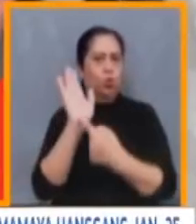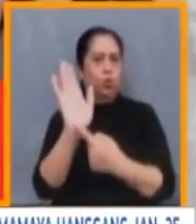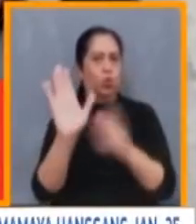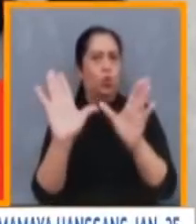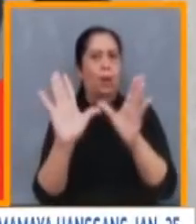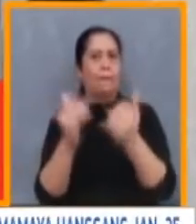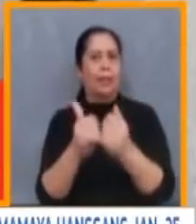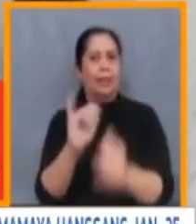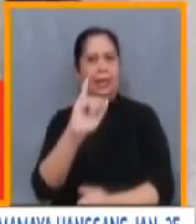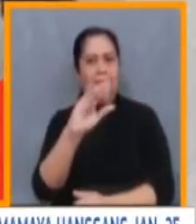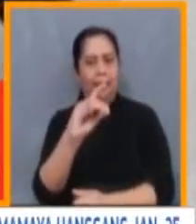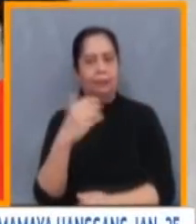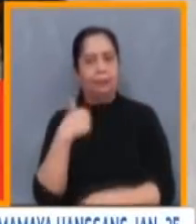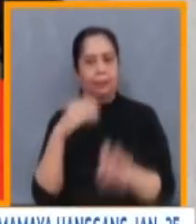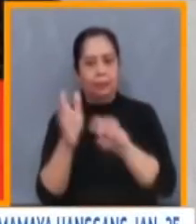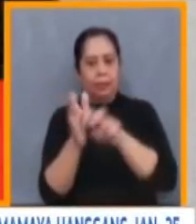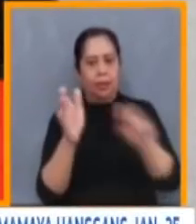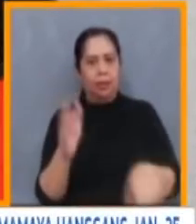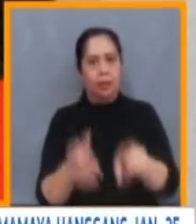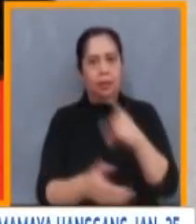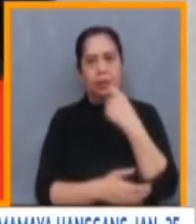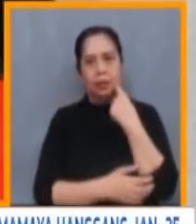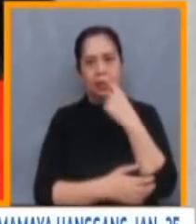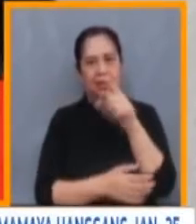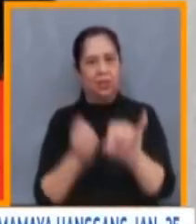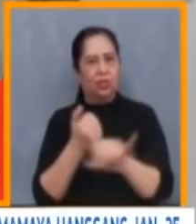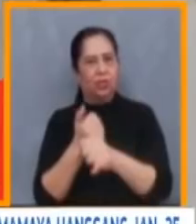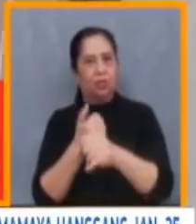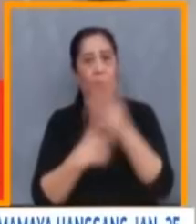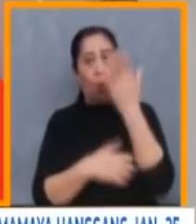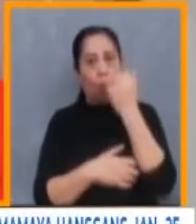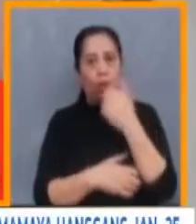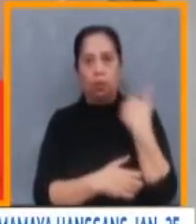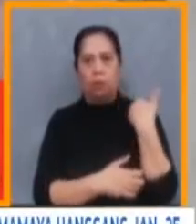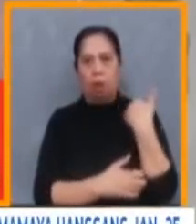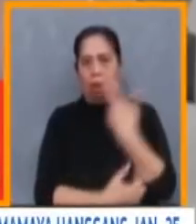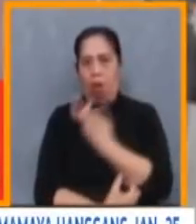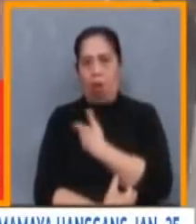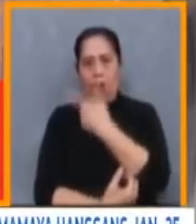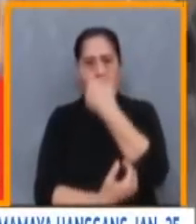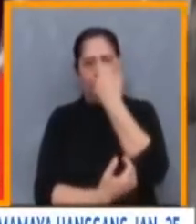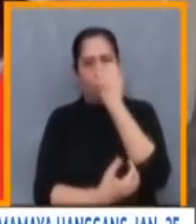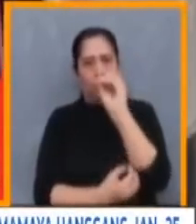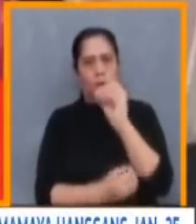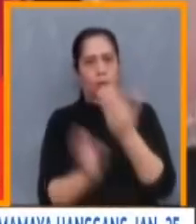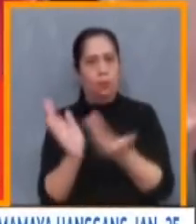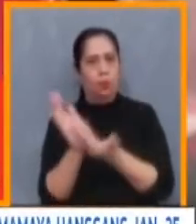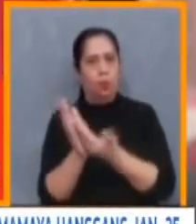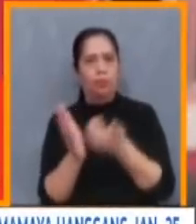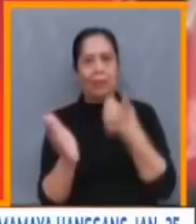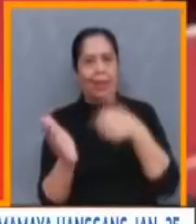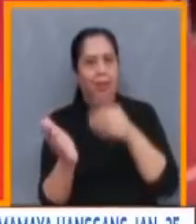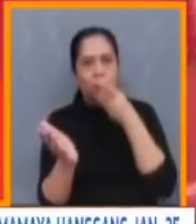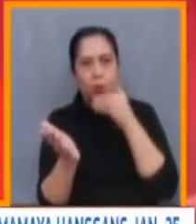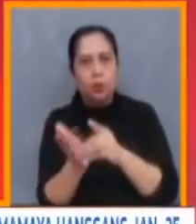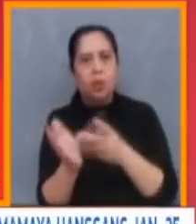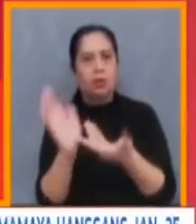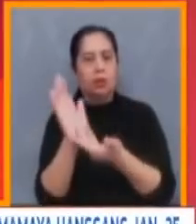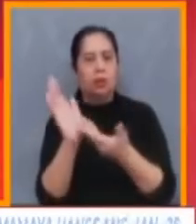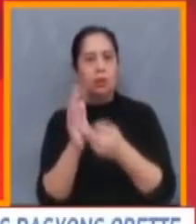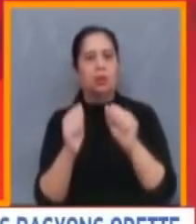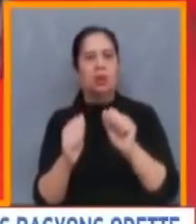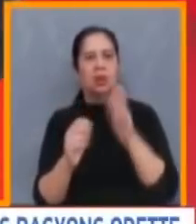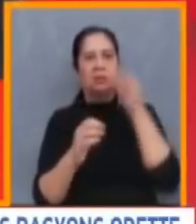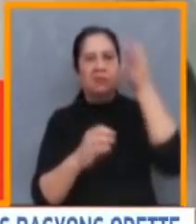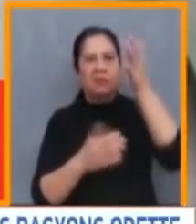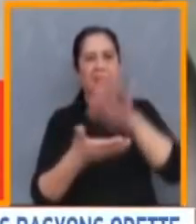pinababa namang pasahero sa isang jeep na hindi pa bakunado dahil walang maipakitang anumang dokumento. Magpapaschedule pa lang daw siya para